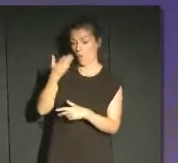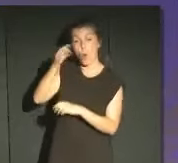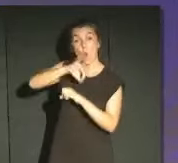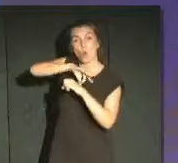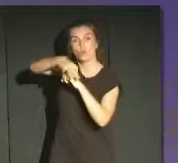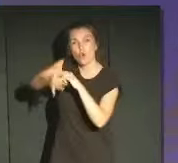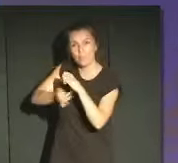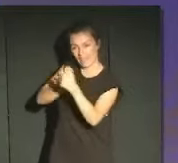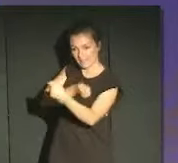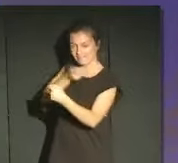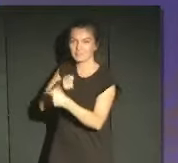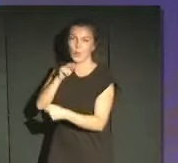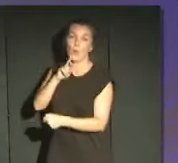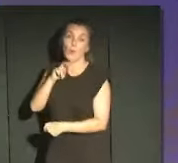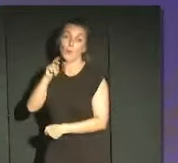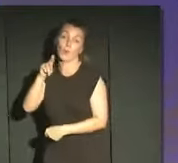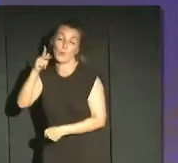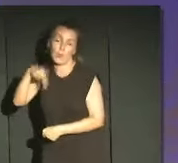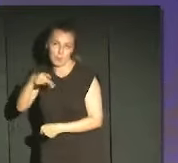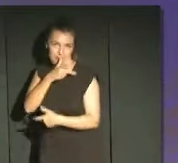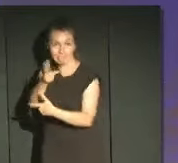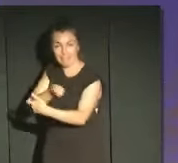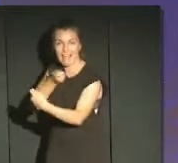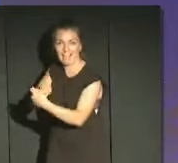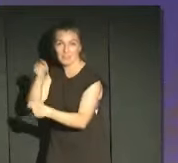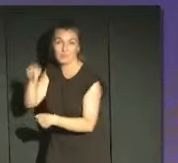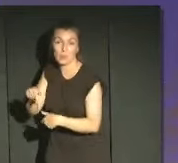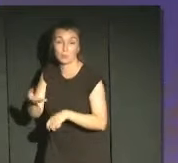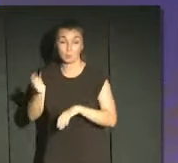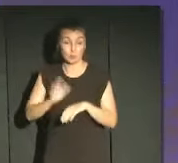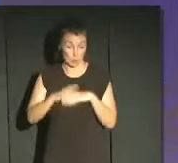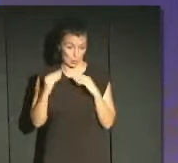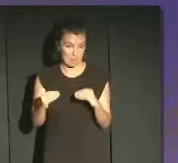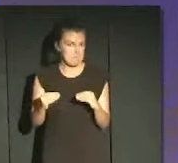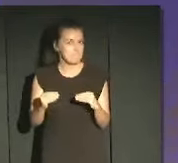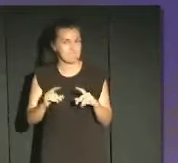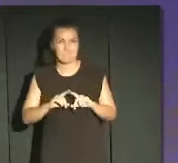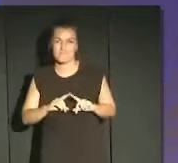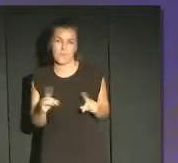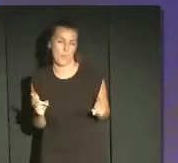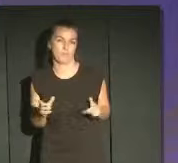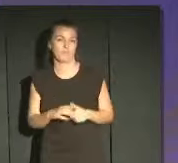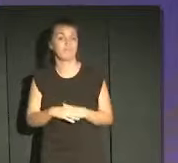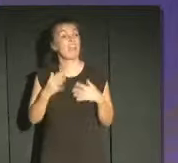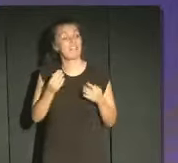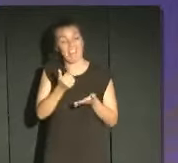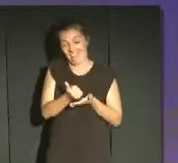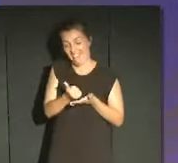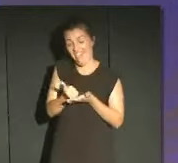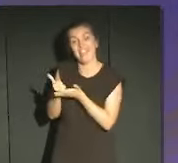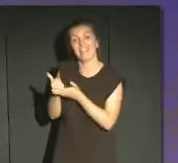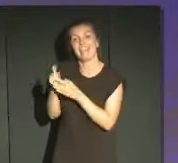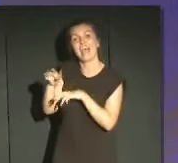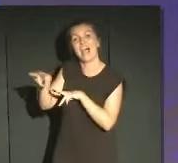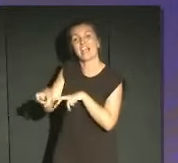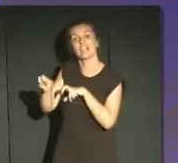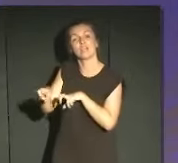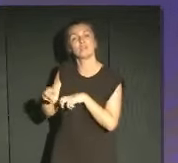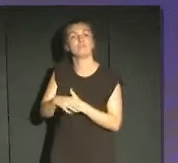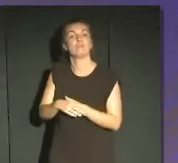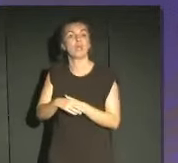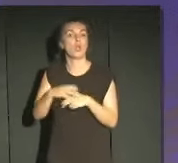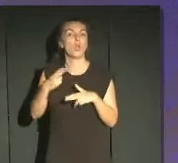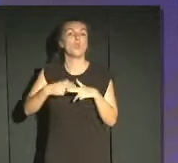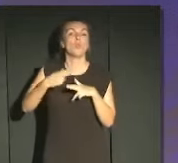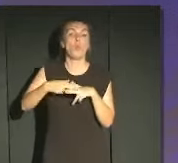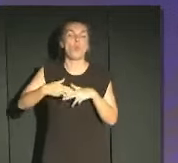outrers aux régions ultrapériphériques sauf que c'est pas toujours le cas et dans le cas des aides agricole il a en effet une ligne spécifique qui s'appelle POS bon